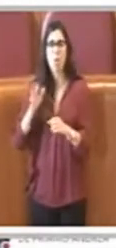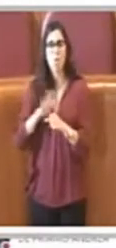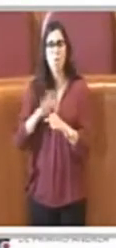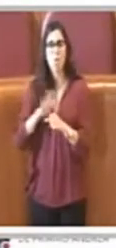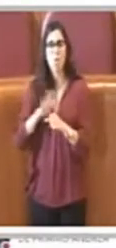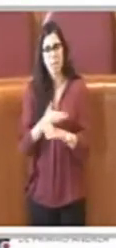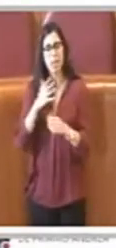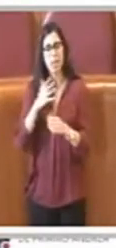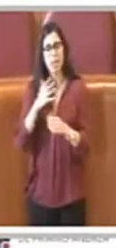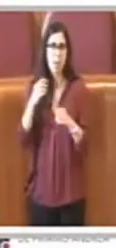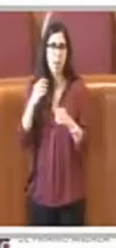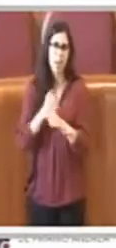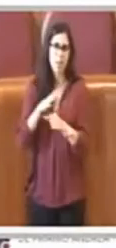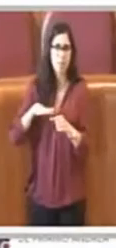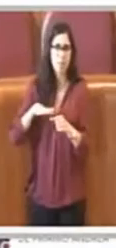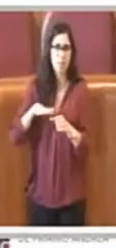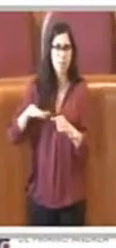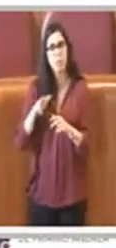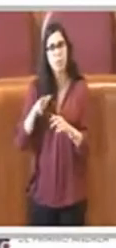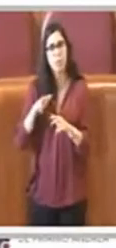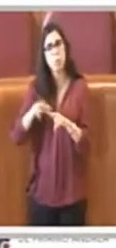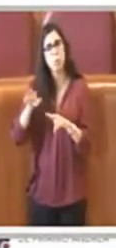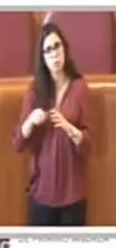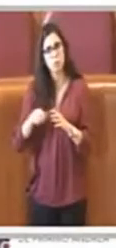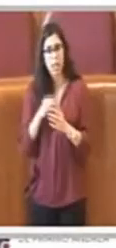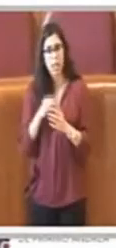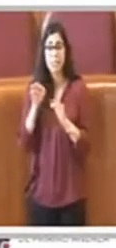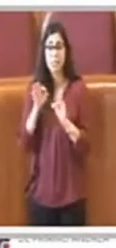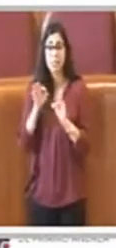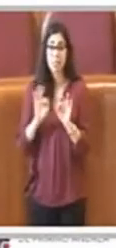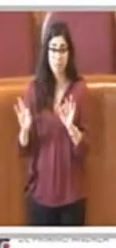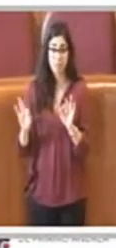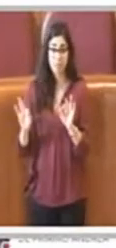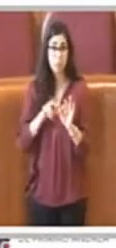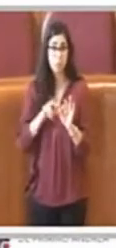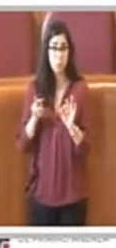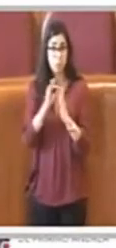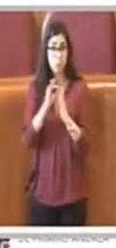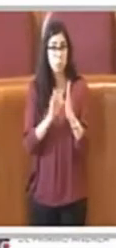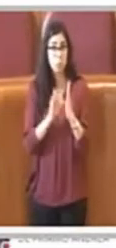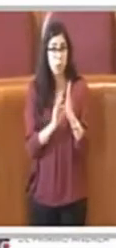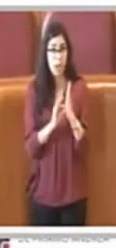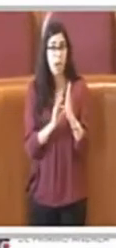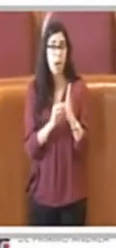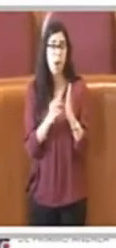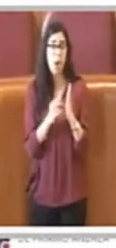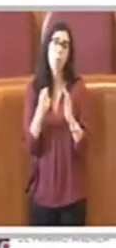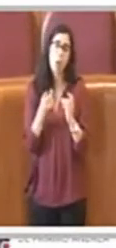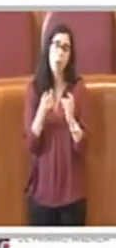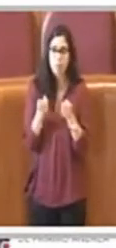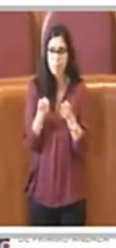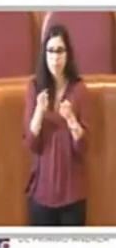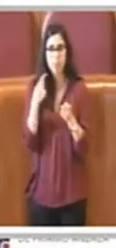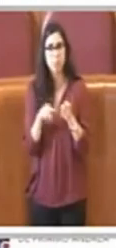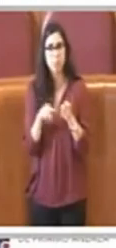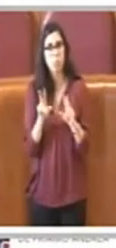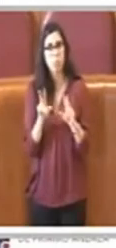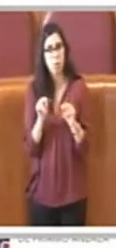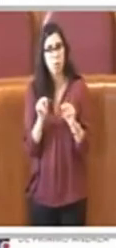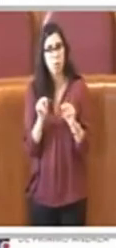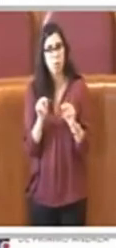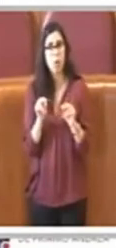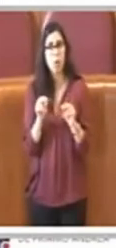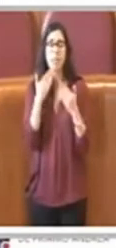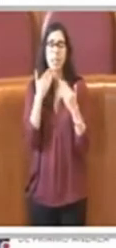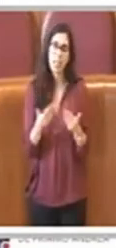sul territorio municipale. Quindi questi due punti vanno un pochino a mitigare questo nuovo impianto, e di fatto ringraziamo i consiglieri